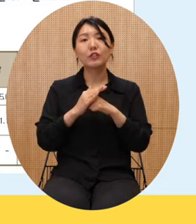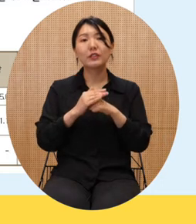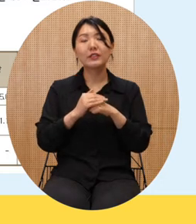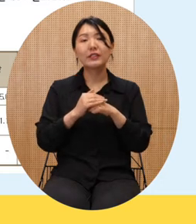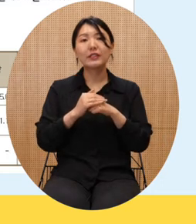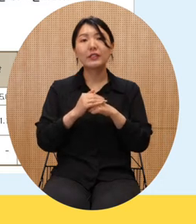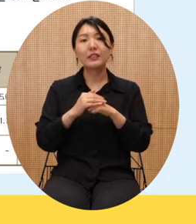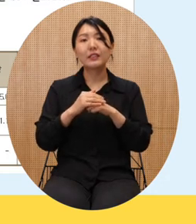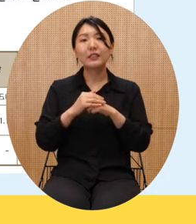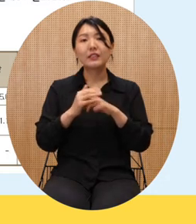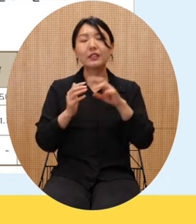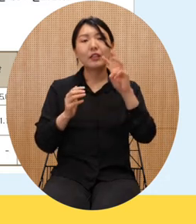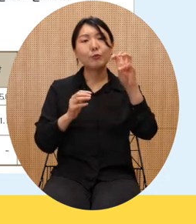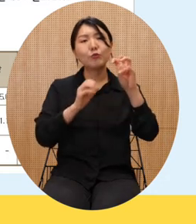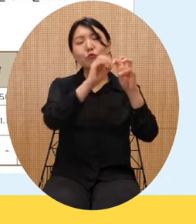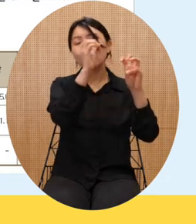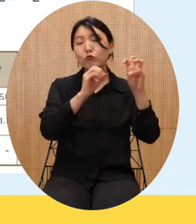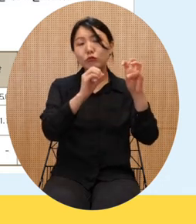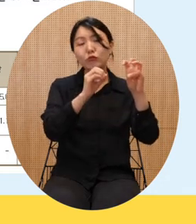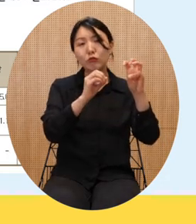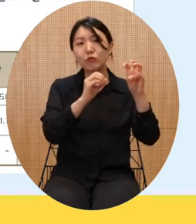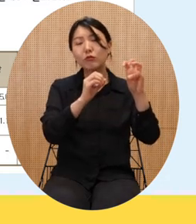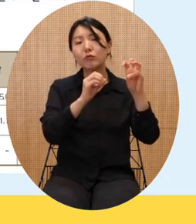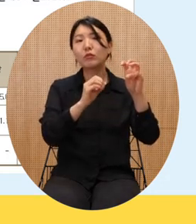있는 가구 중에 한